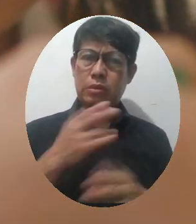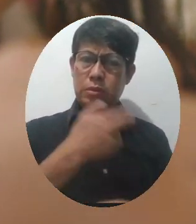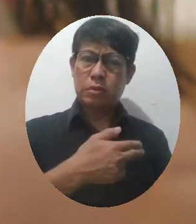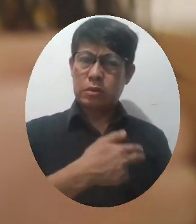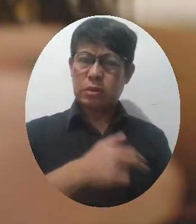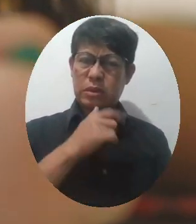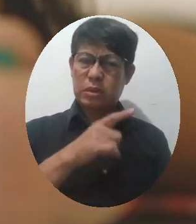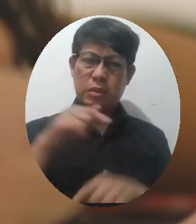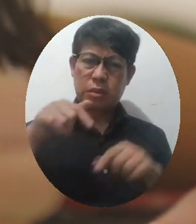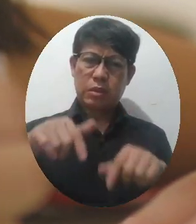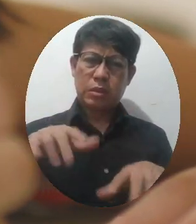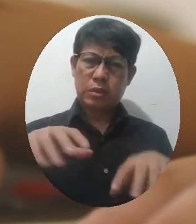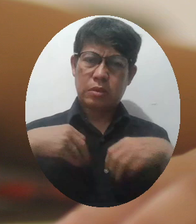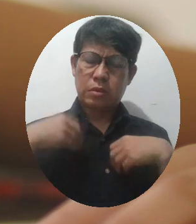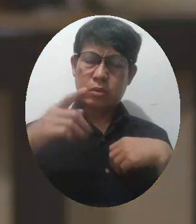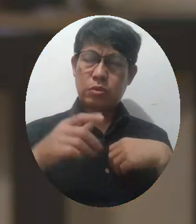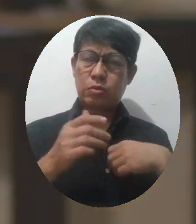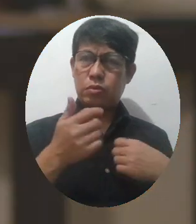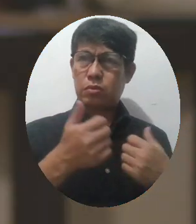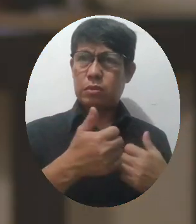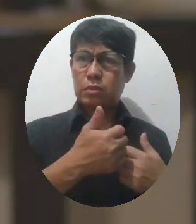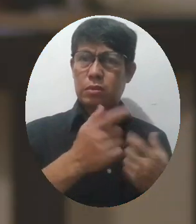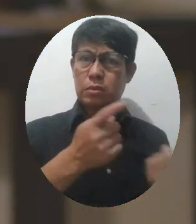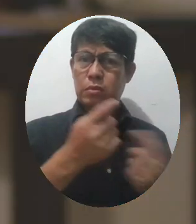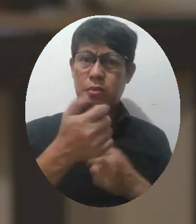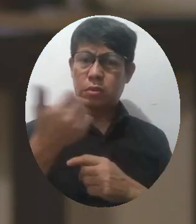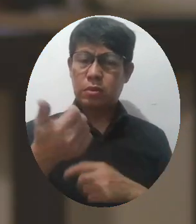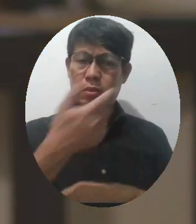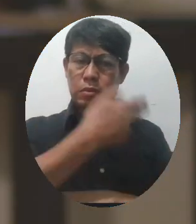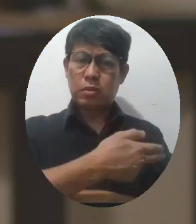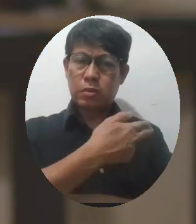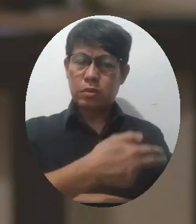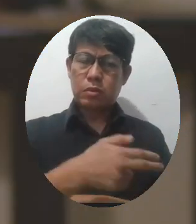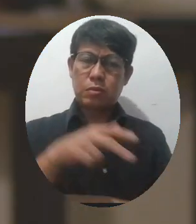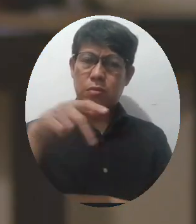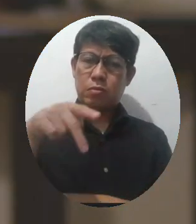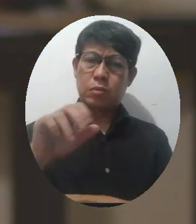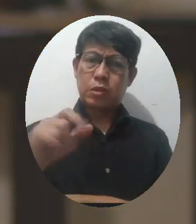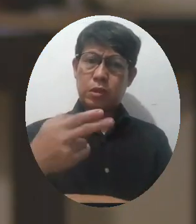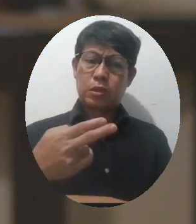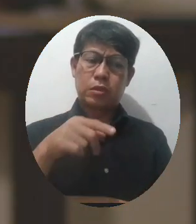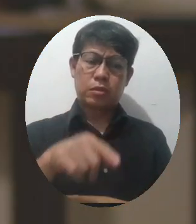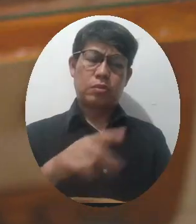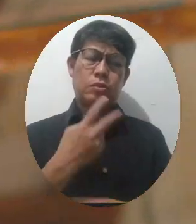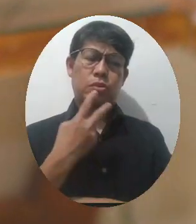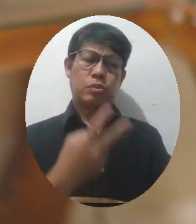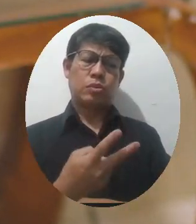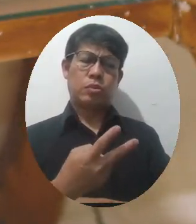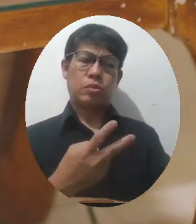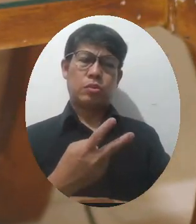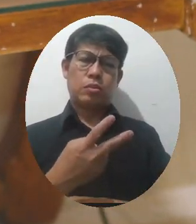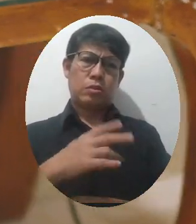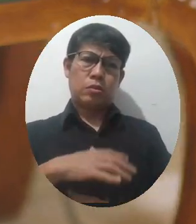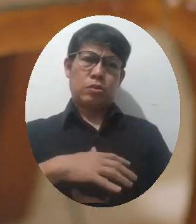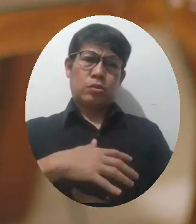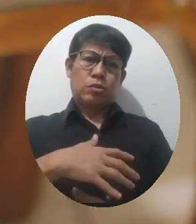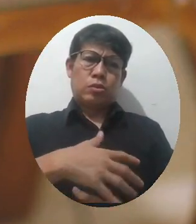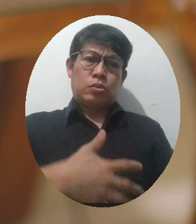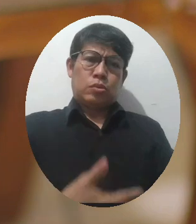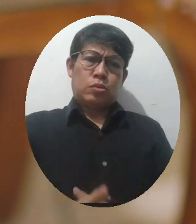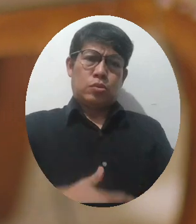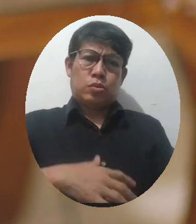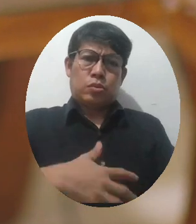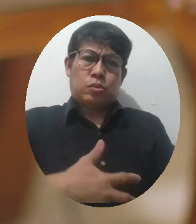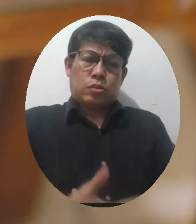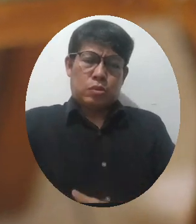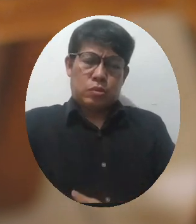7 p.m., dinala po namin yung bata sa PGH. Lumaki na po yung tiyan niya eh. Lumaki na po, as in talagang